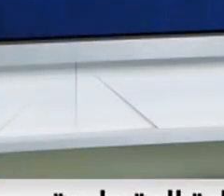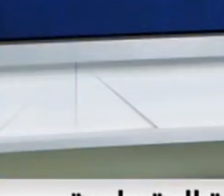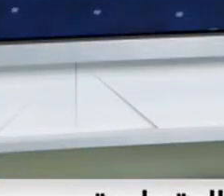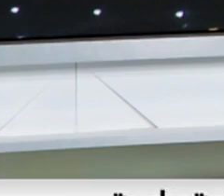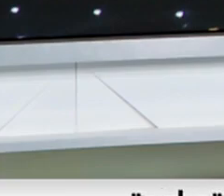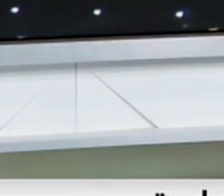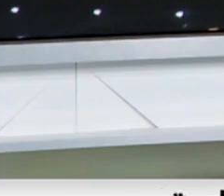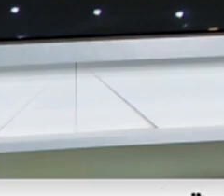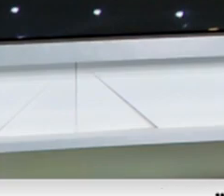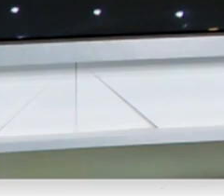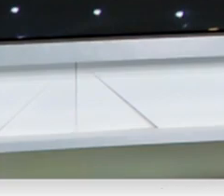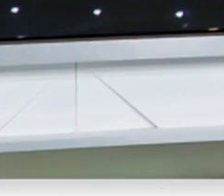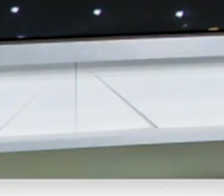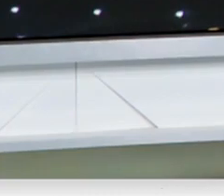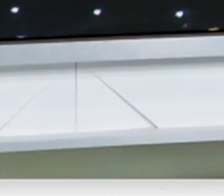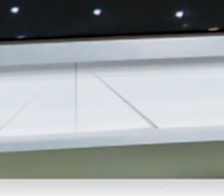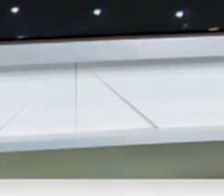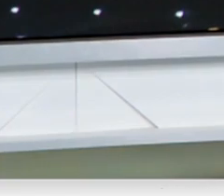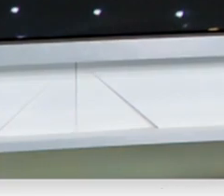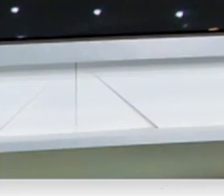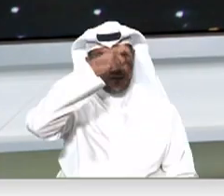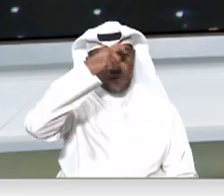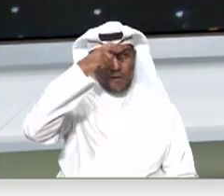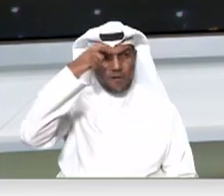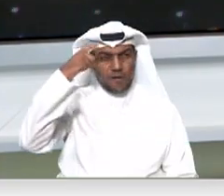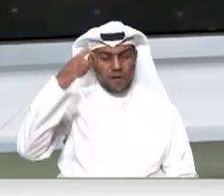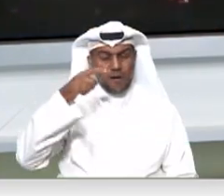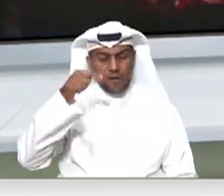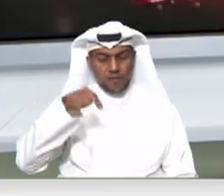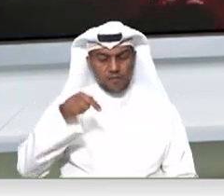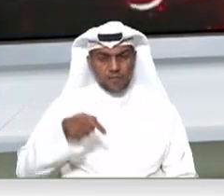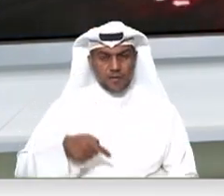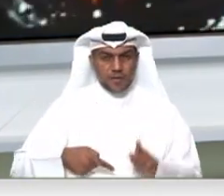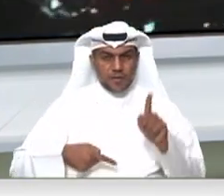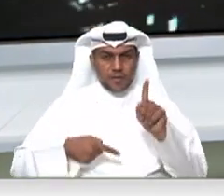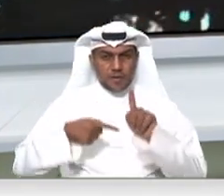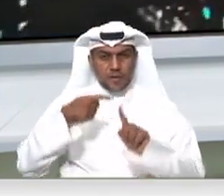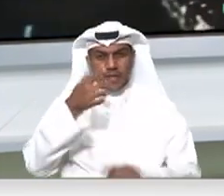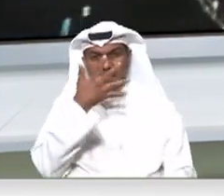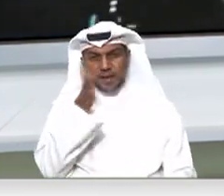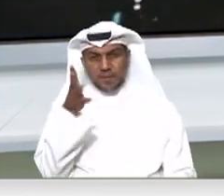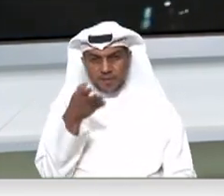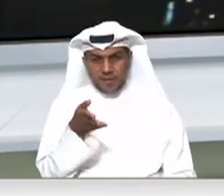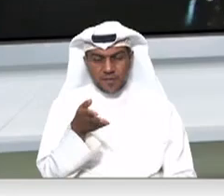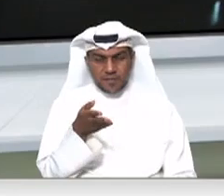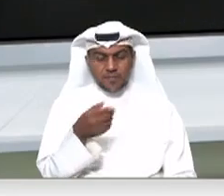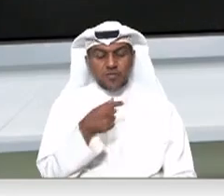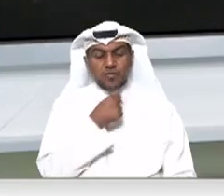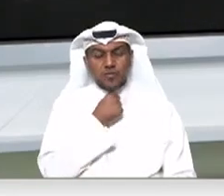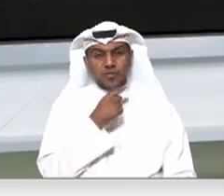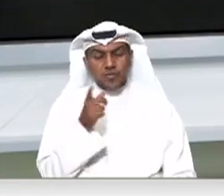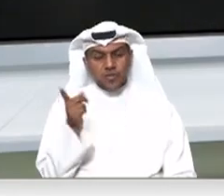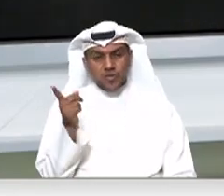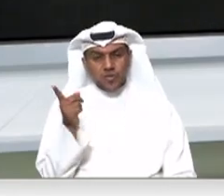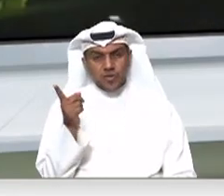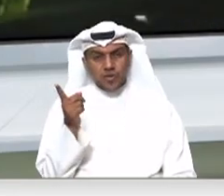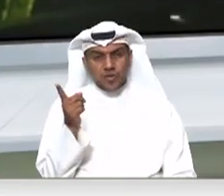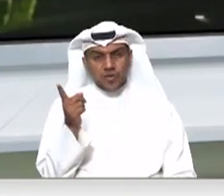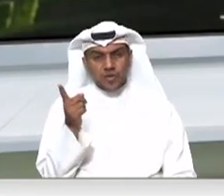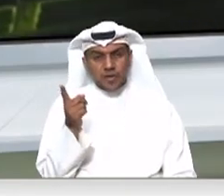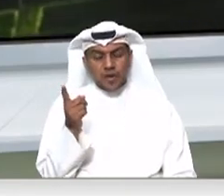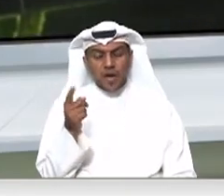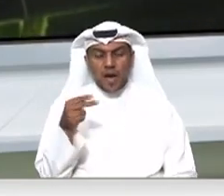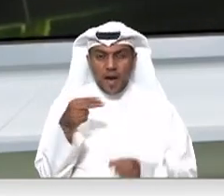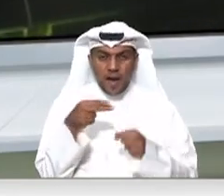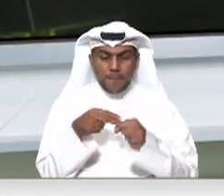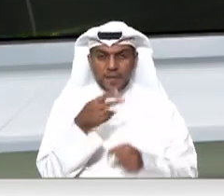اسعد الله اوقاتكم اعزائي المشاهدين الاجواء الحاره مستمره ويانا سجلت الخمسين درجه مئويه اليوم في منطقه الجهراء اقل درجه حراره سجلت بالاحمدي